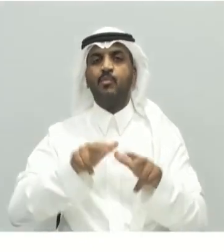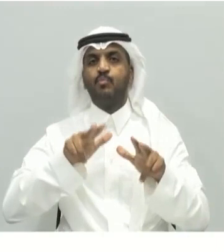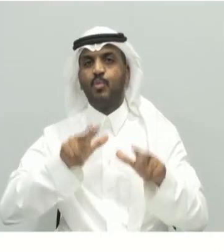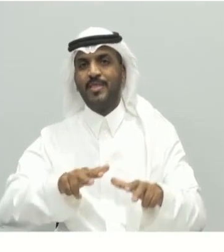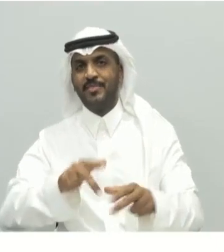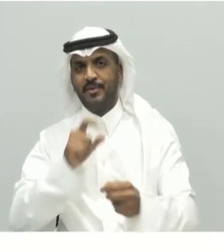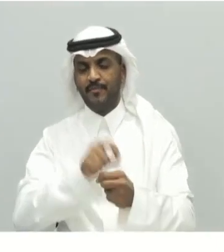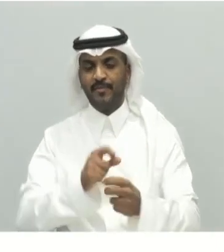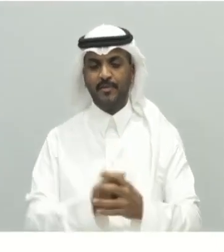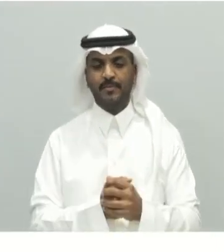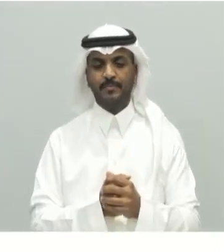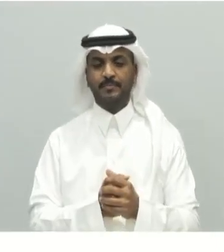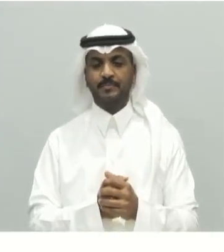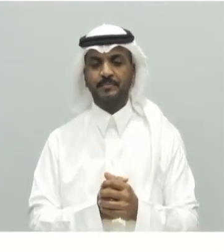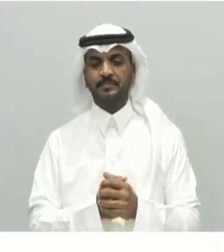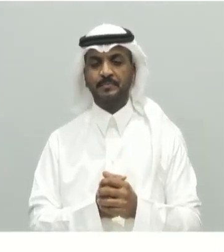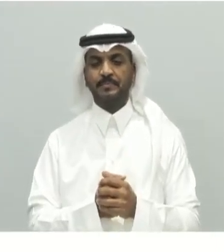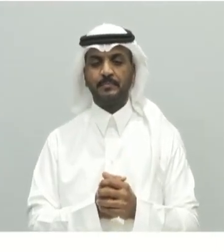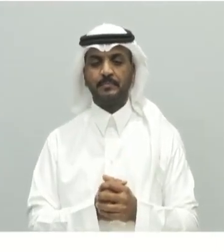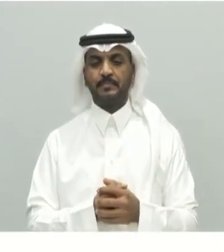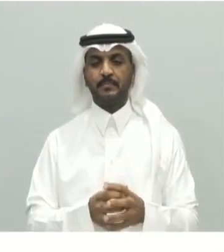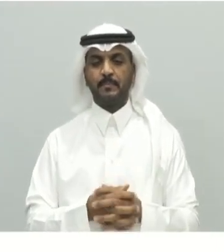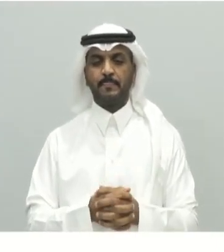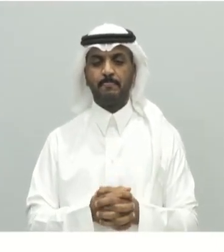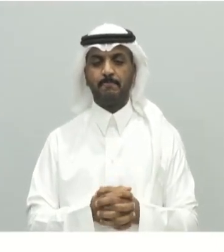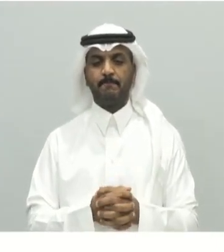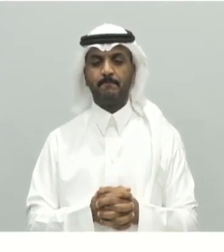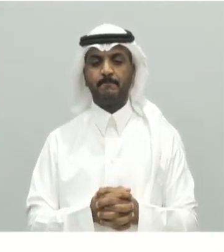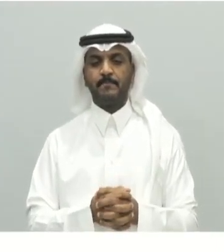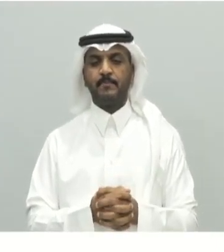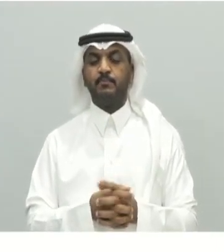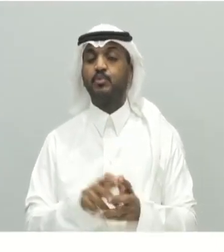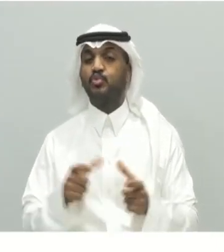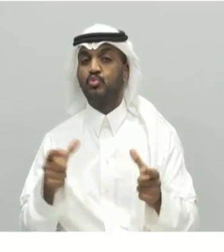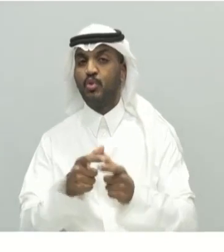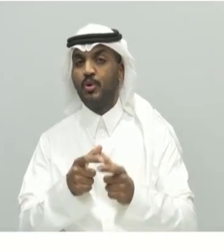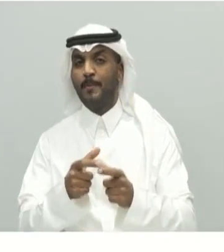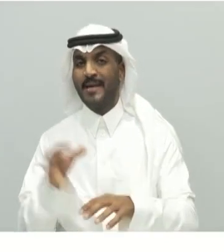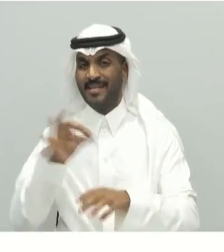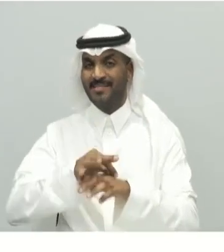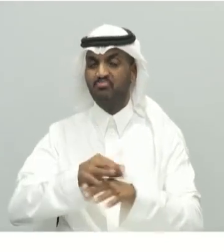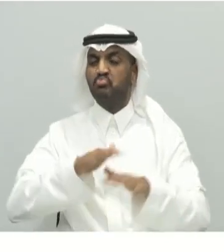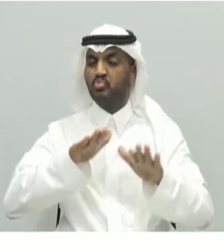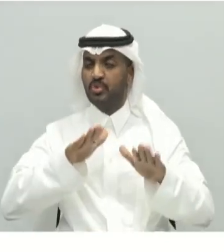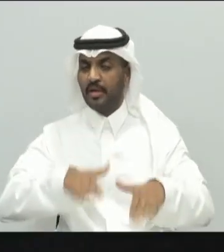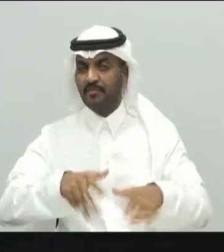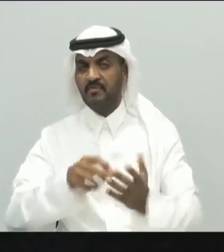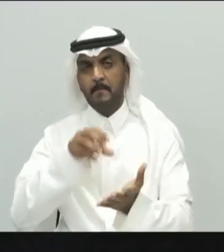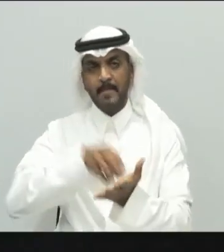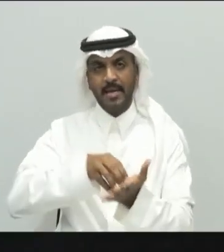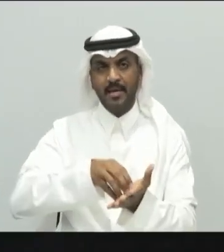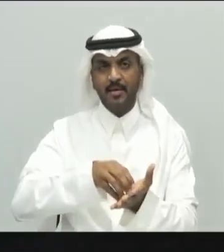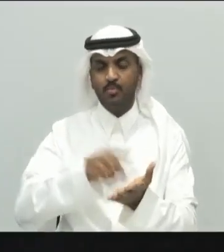والعوامل المؤثره فيهم مجموعه من بشر مستقرين في مكان